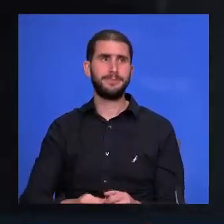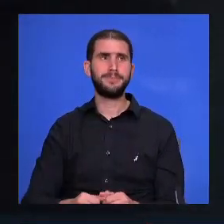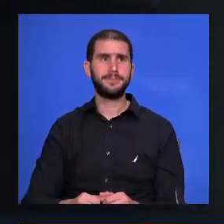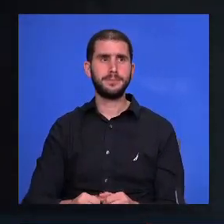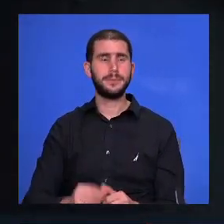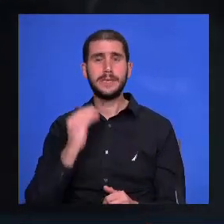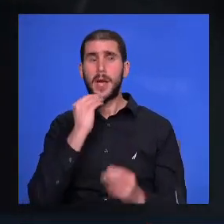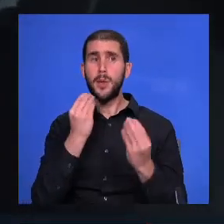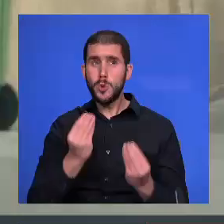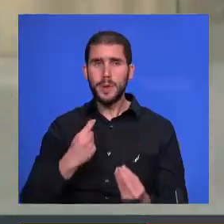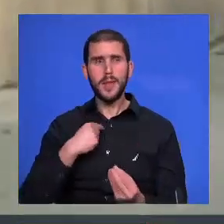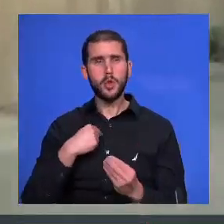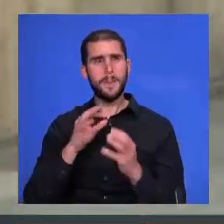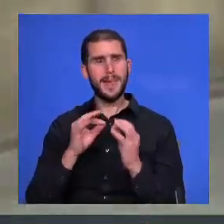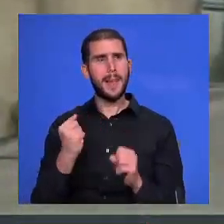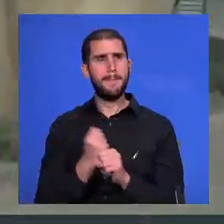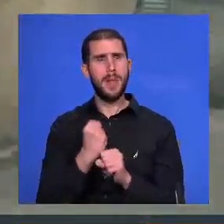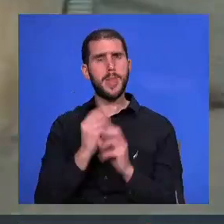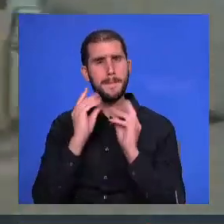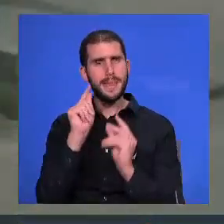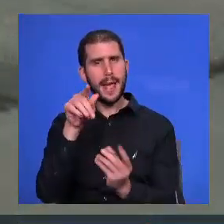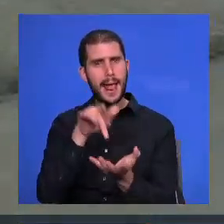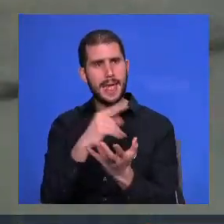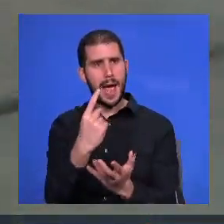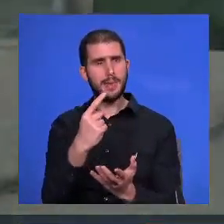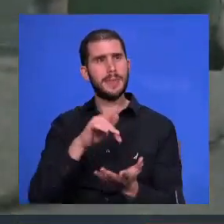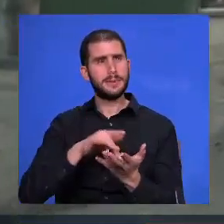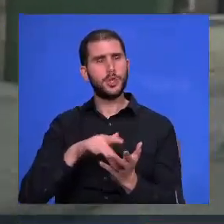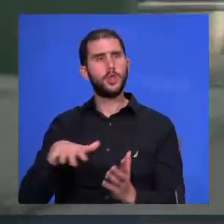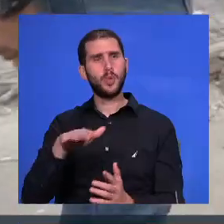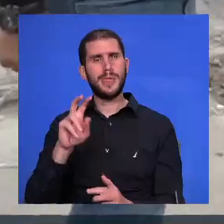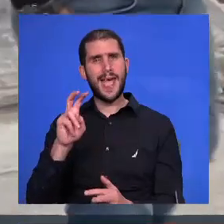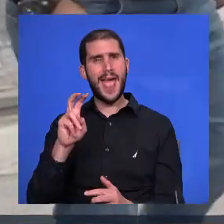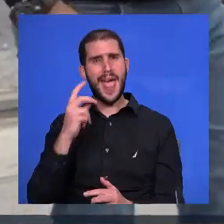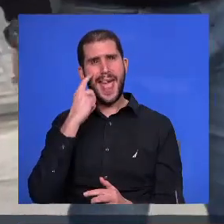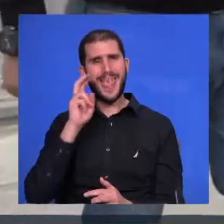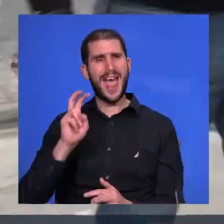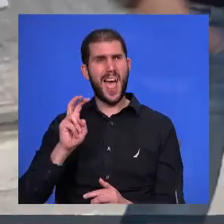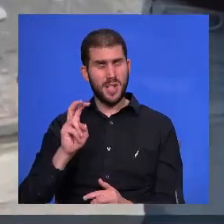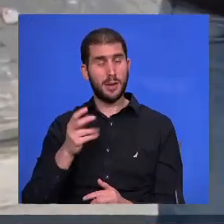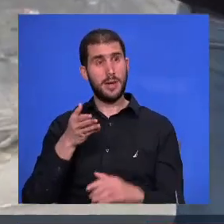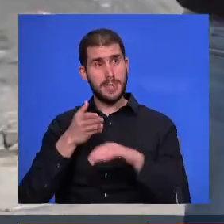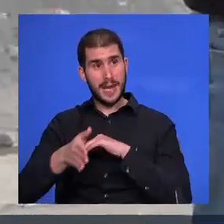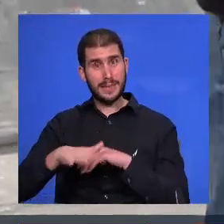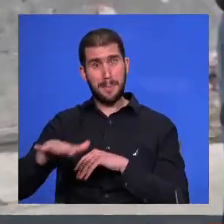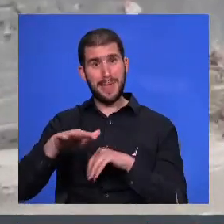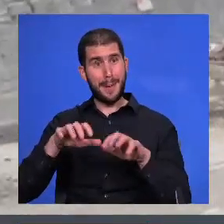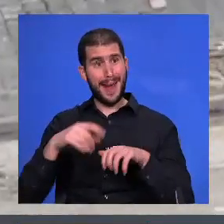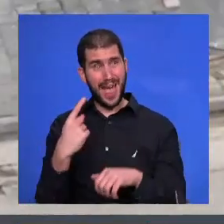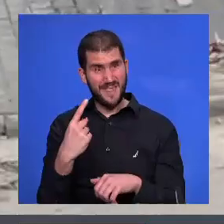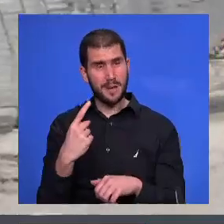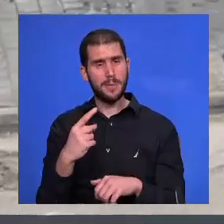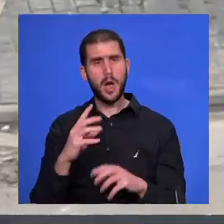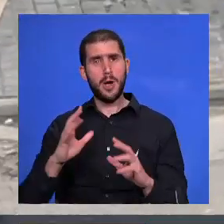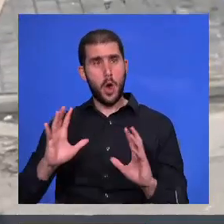צהריים טובים, אנחנו תחילת פעילות בדרך ליעד, היעד ממוקם בשכונת עינאפה. ניכנס למתחם של הכלבים, הלוקה